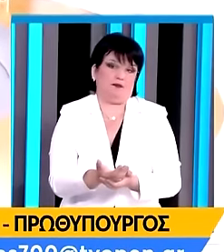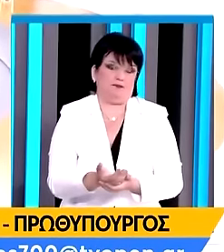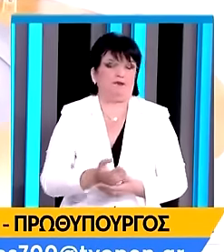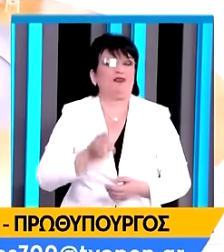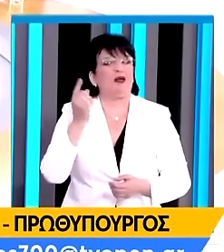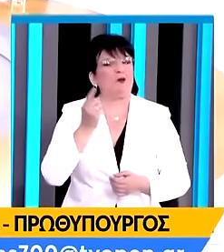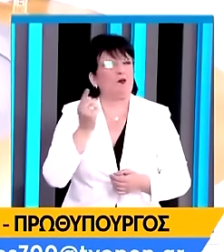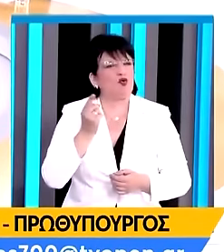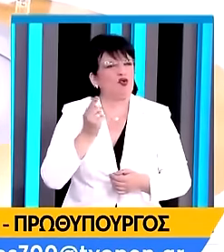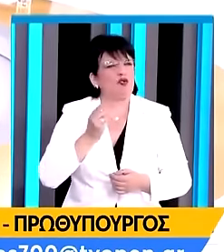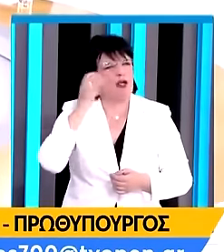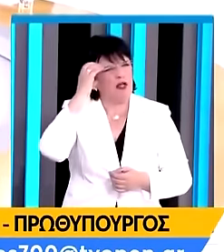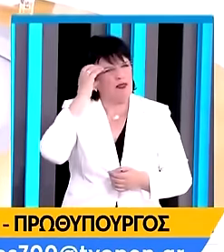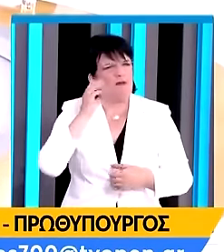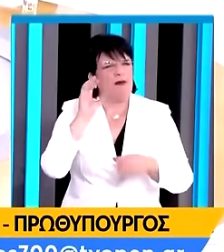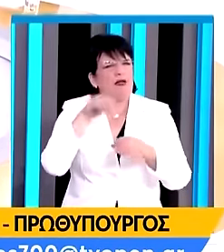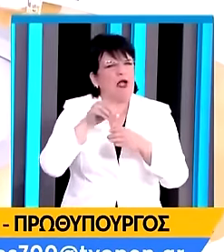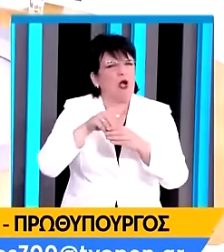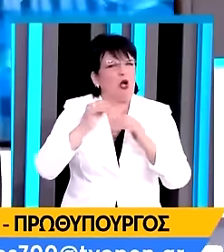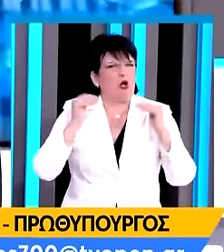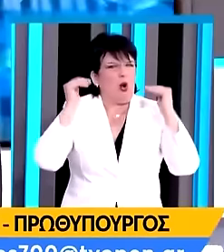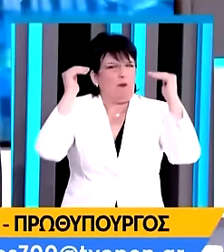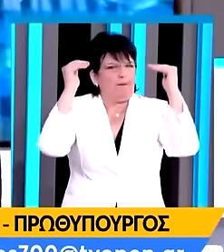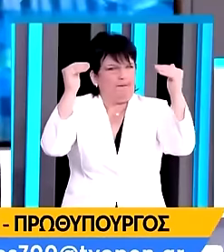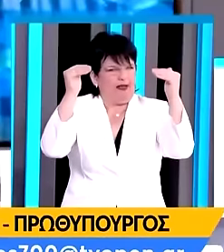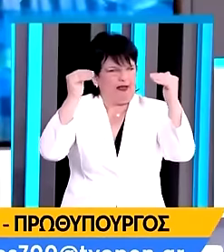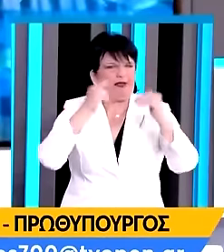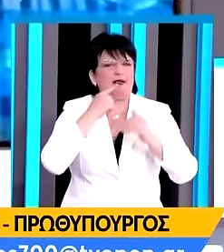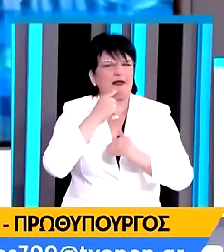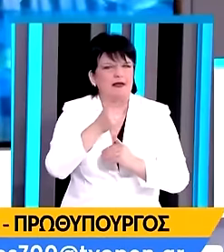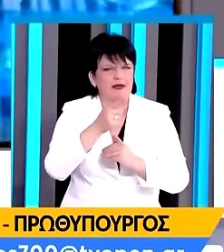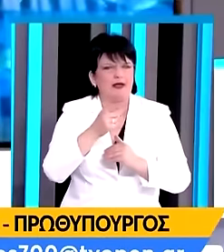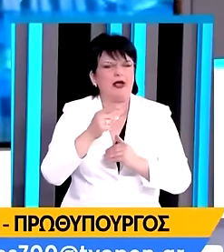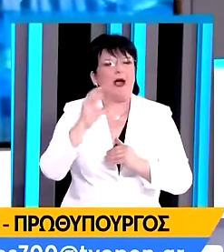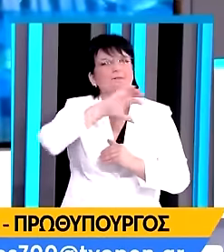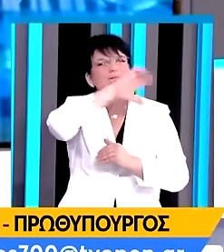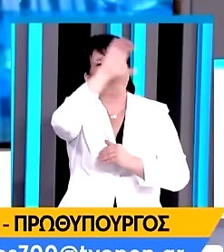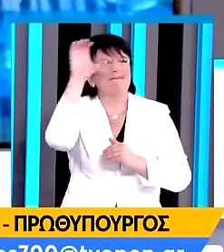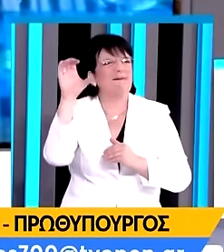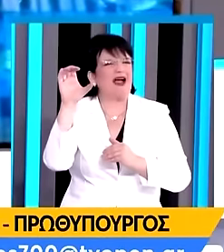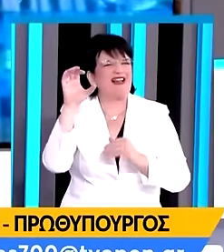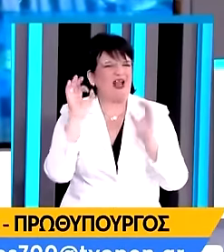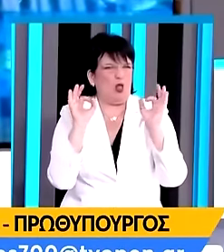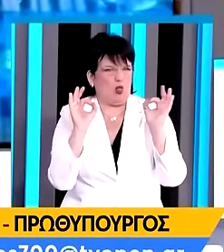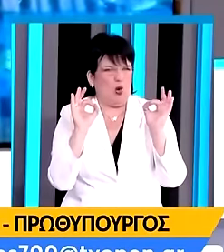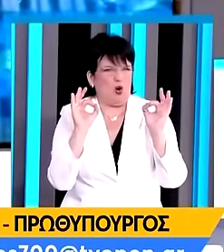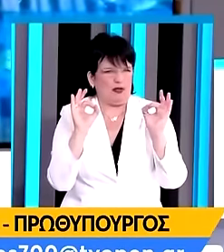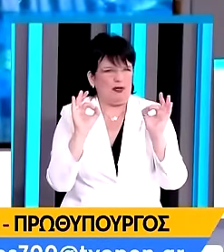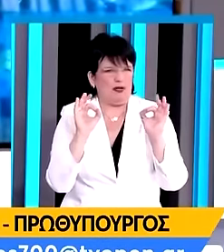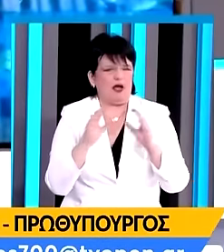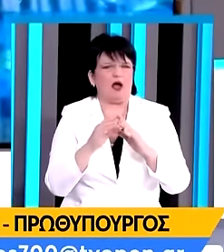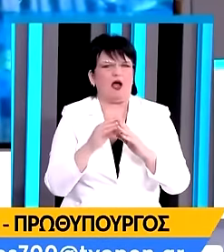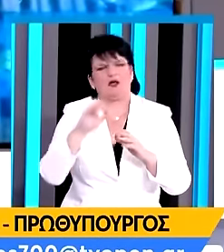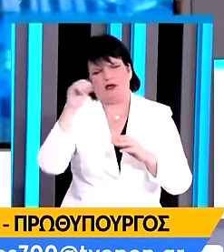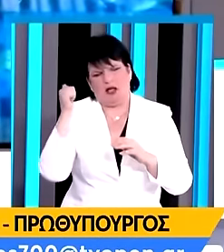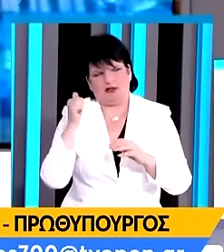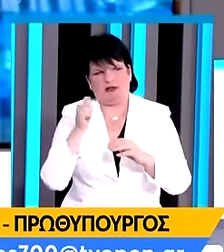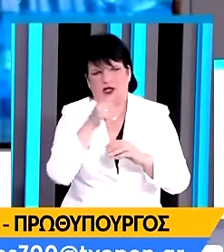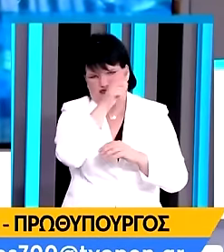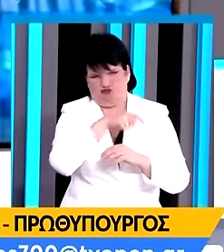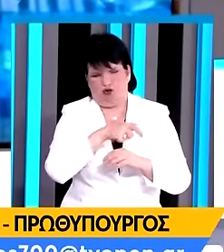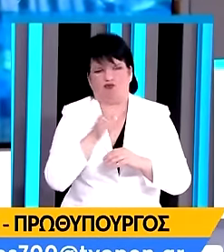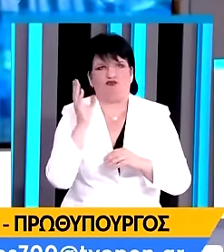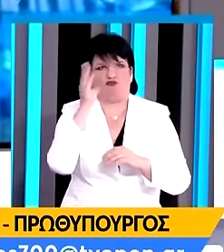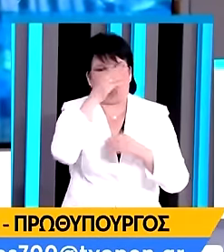ποσοστά και λέγαμε για τον εκλογικό σας πύχη. Και είπαμε πριν από λίγο κιόλας ότι είστε στη Μακεδονία και αρκετές ημέρες στη Μακεδονία. Ήταν και την προηγούμενη εβδομάδα και χθες ήσασταν μέχρι